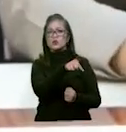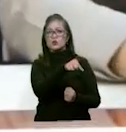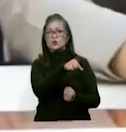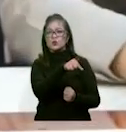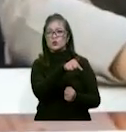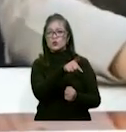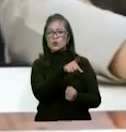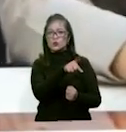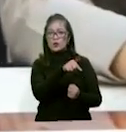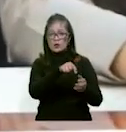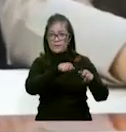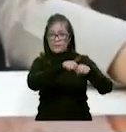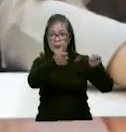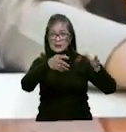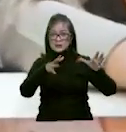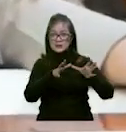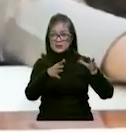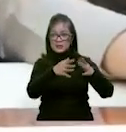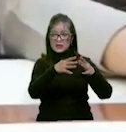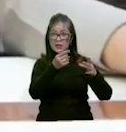sucinya, baterai sudah pol.